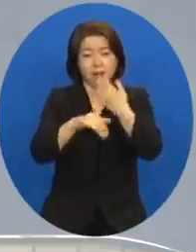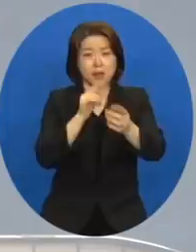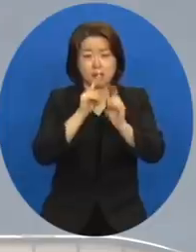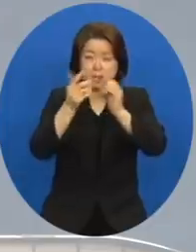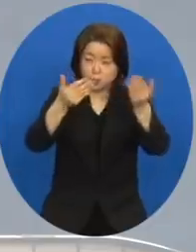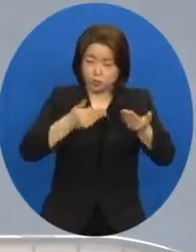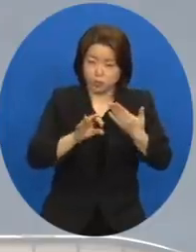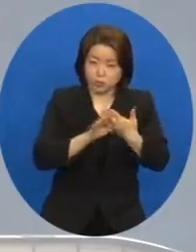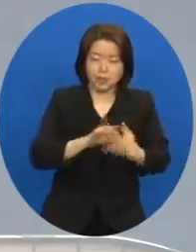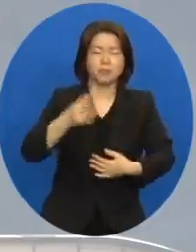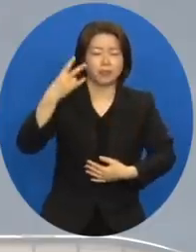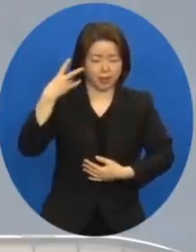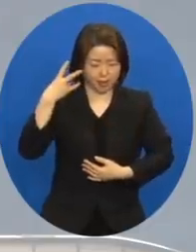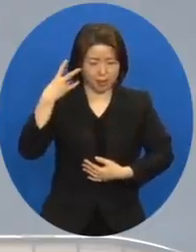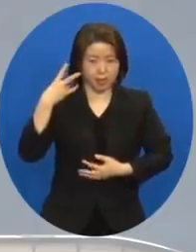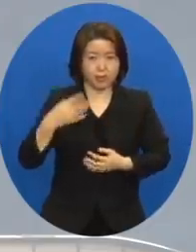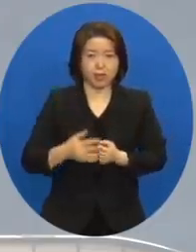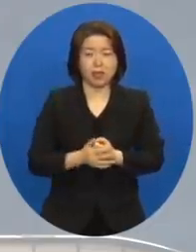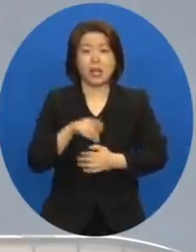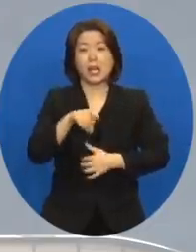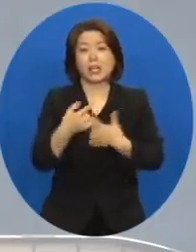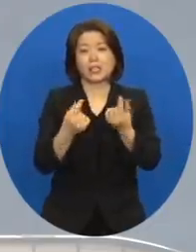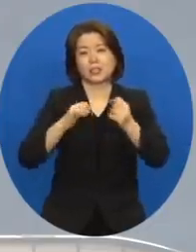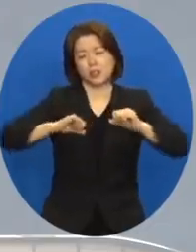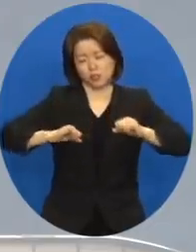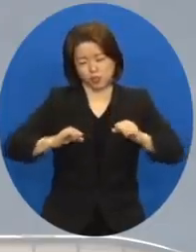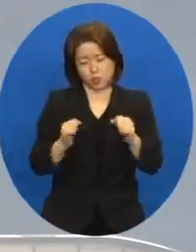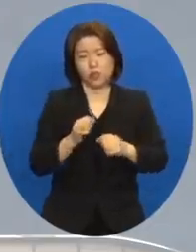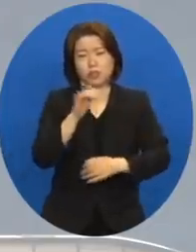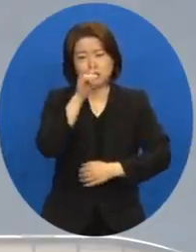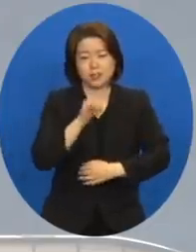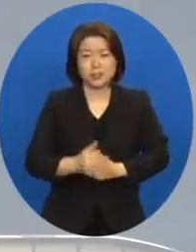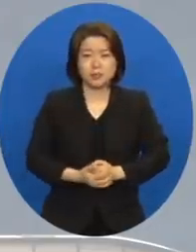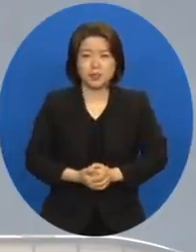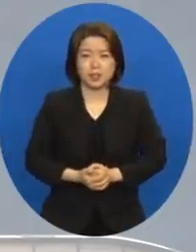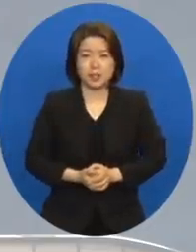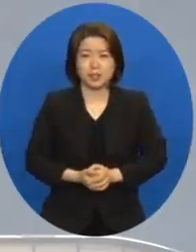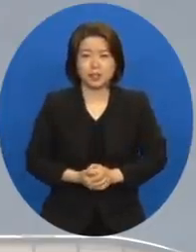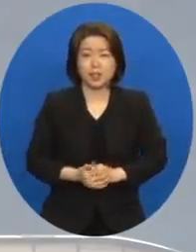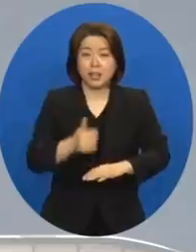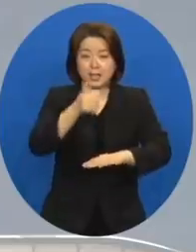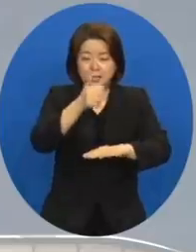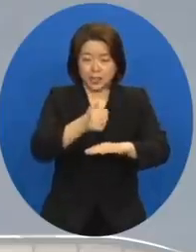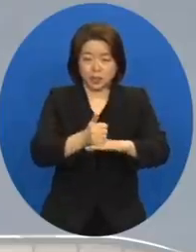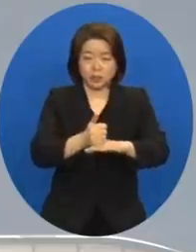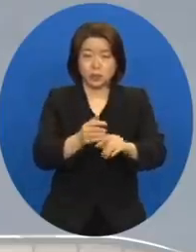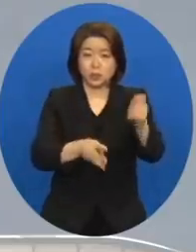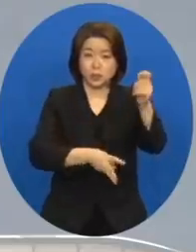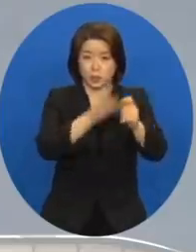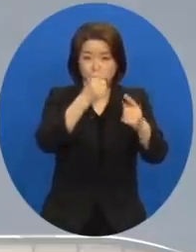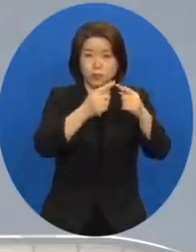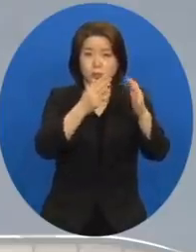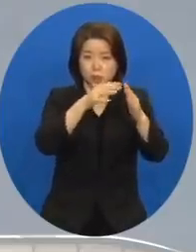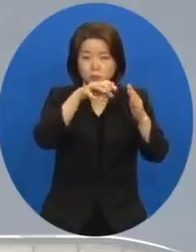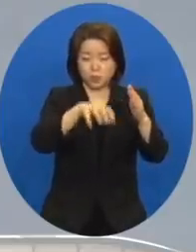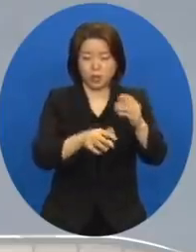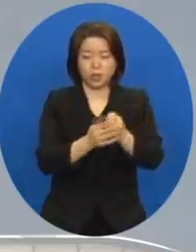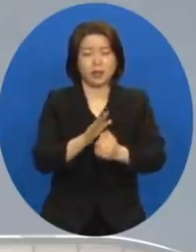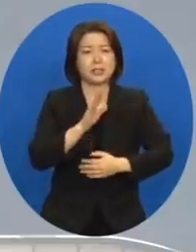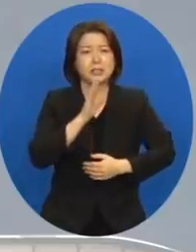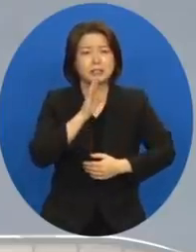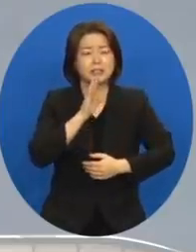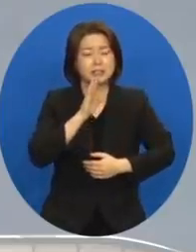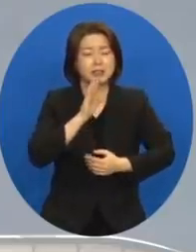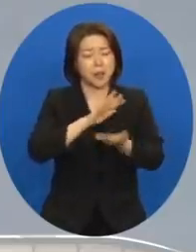예 그렇게 순종 햇던 거예요 그래서 결국은 고린도 교회가 정말 변화되게